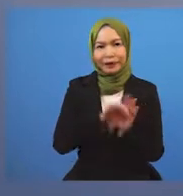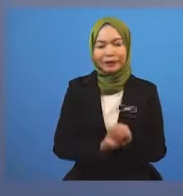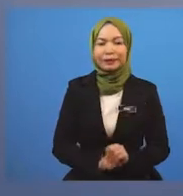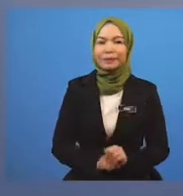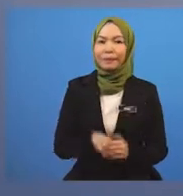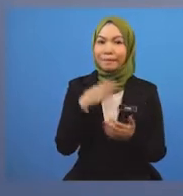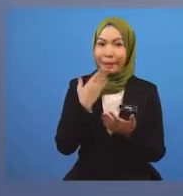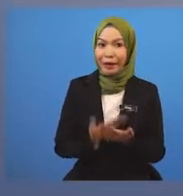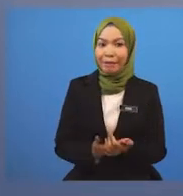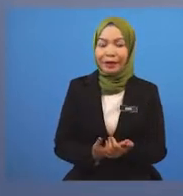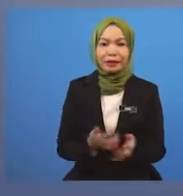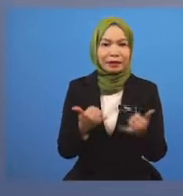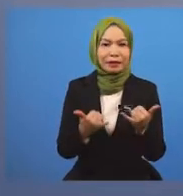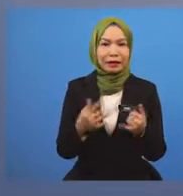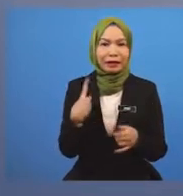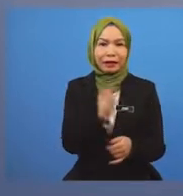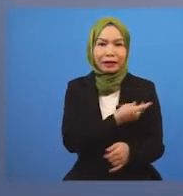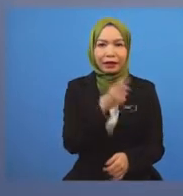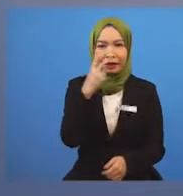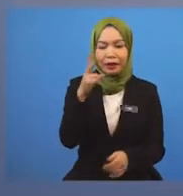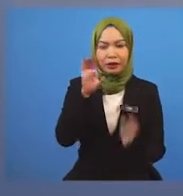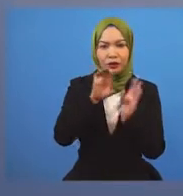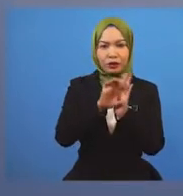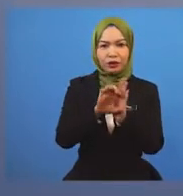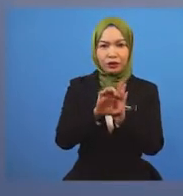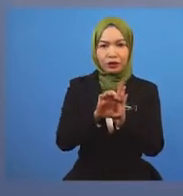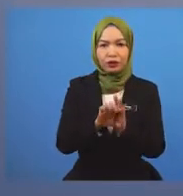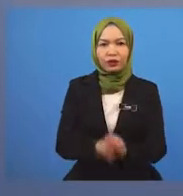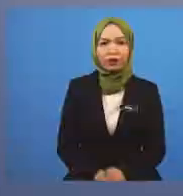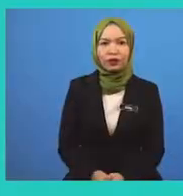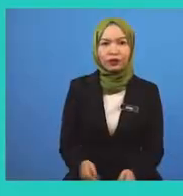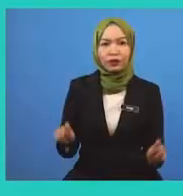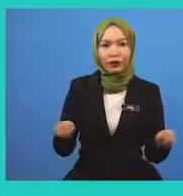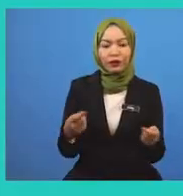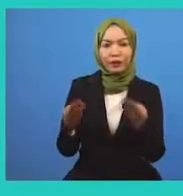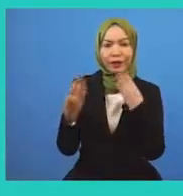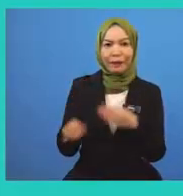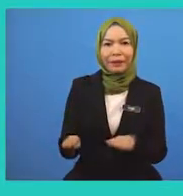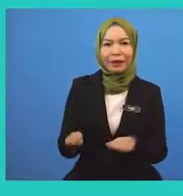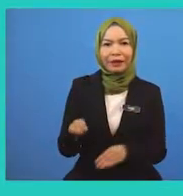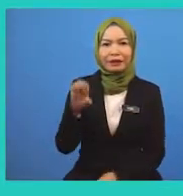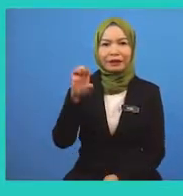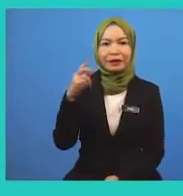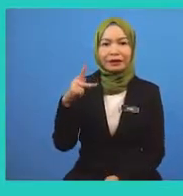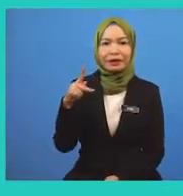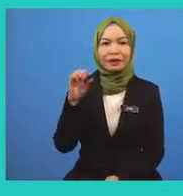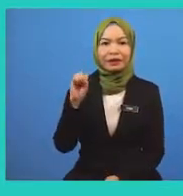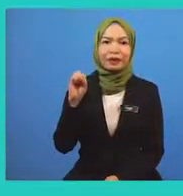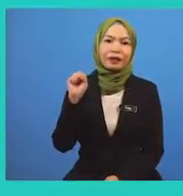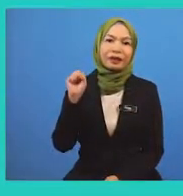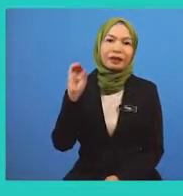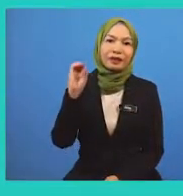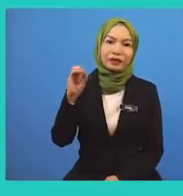Baiklah, sekarang kita lihat satu contoh tindak balas eksotermik. Paparan di skrin menunjukkan